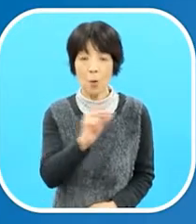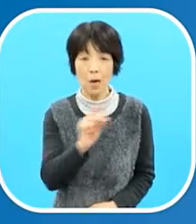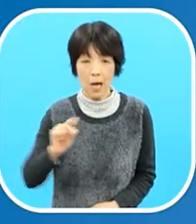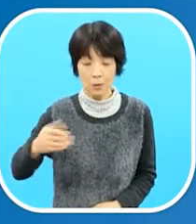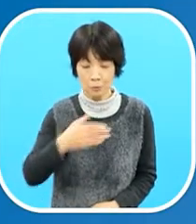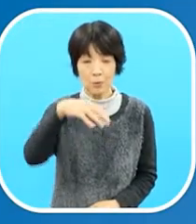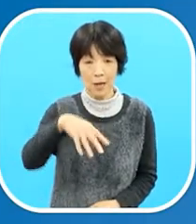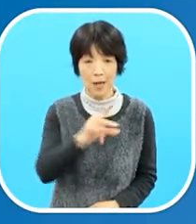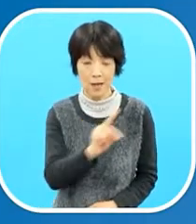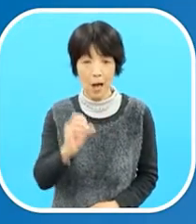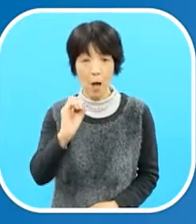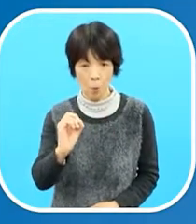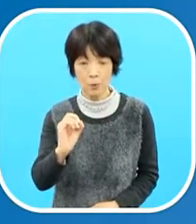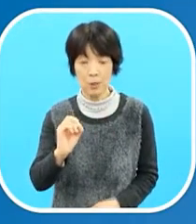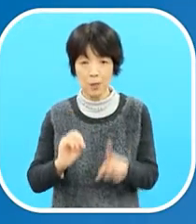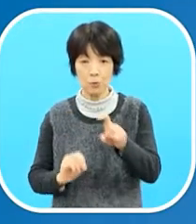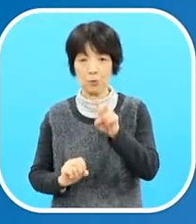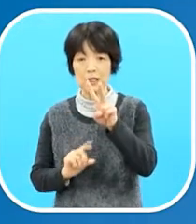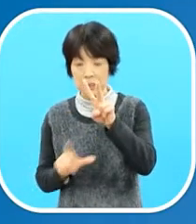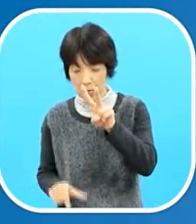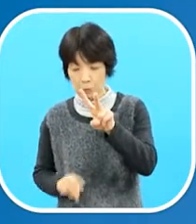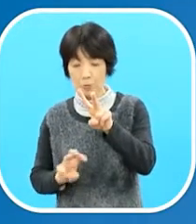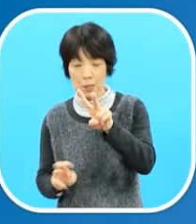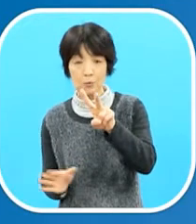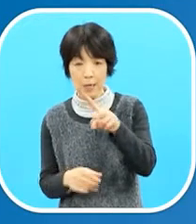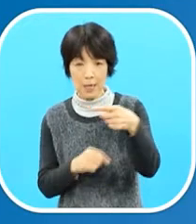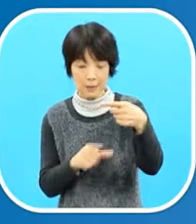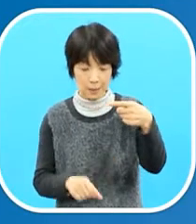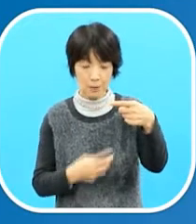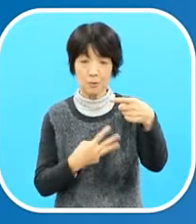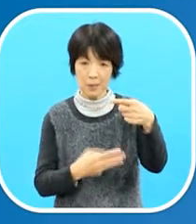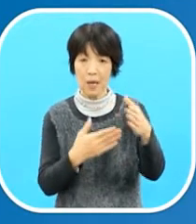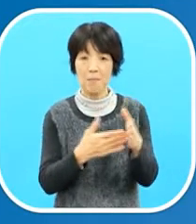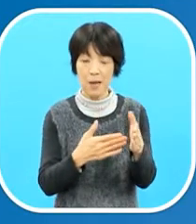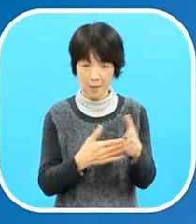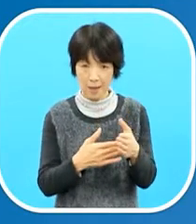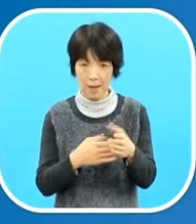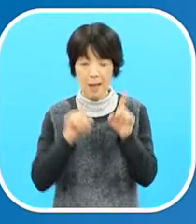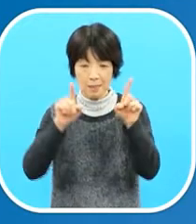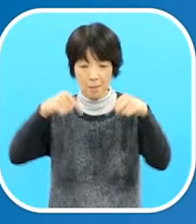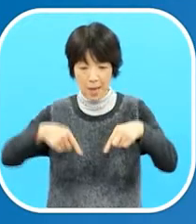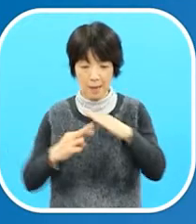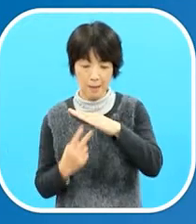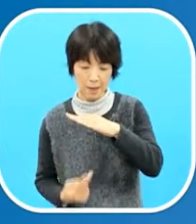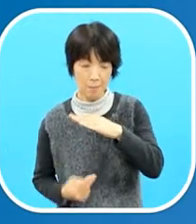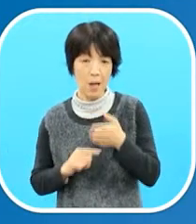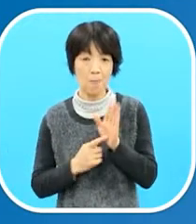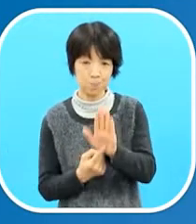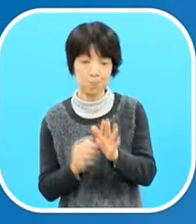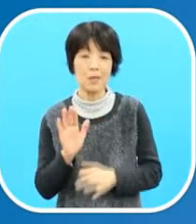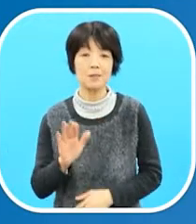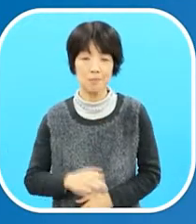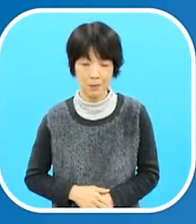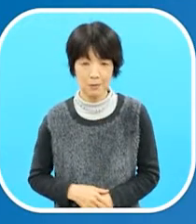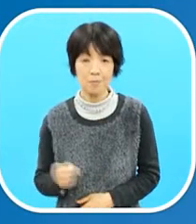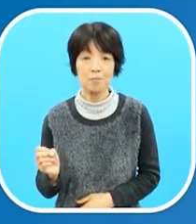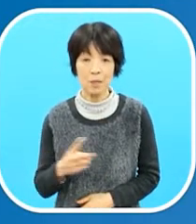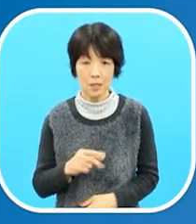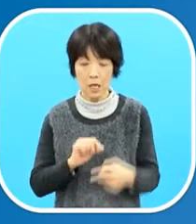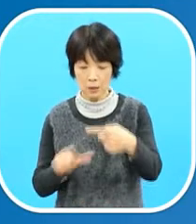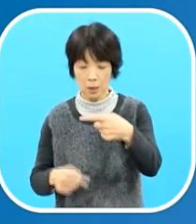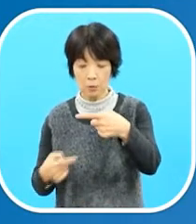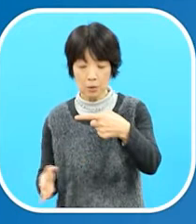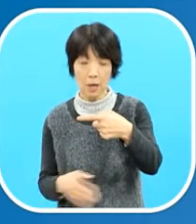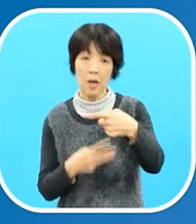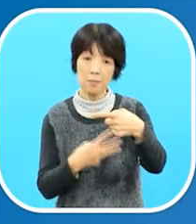小賀水族館ガオでは12月30日から1月3日まで、大水槽にナマハゲダイバーが登場します。また1月1